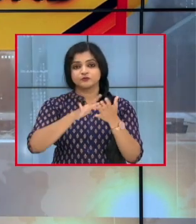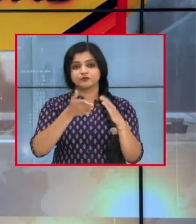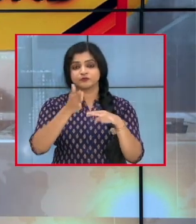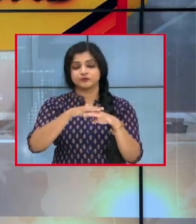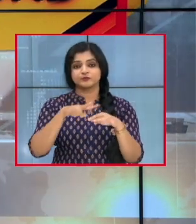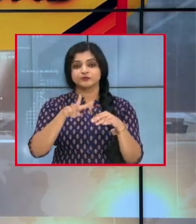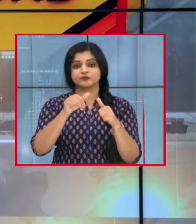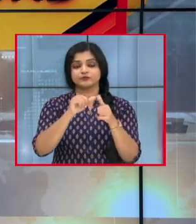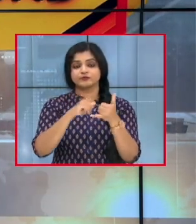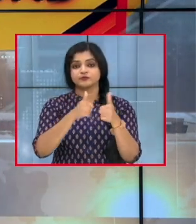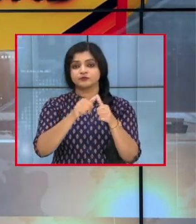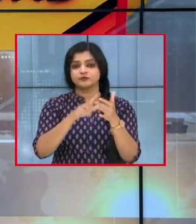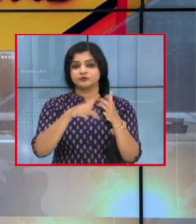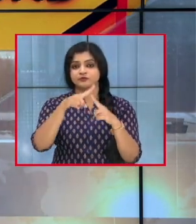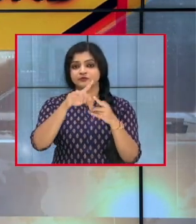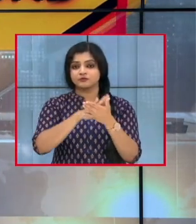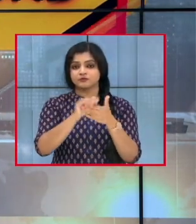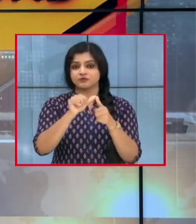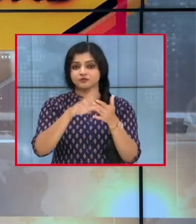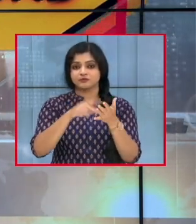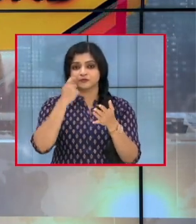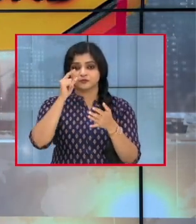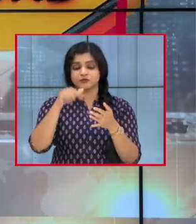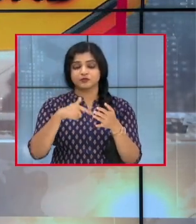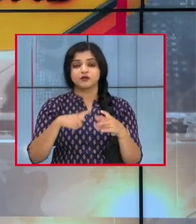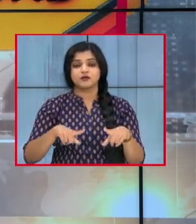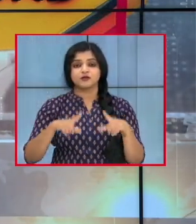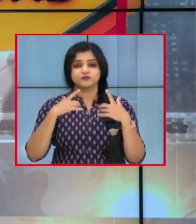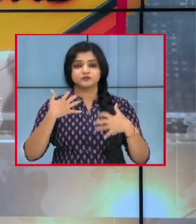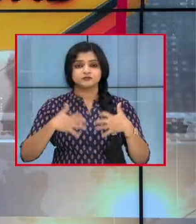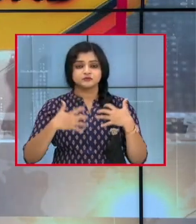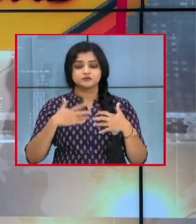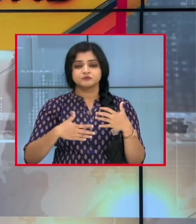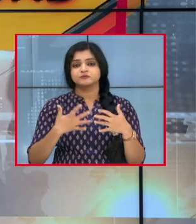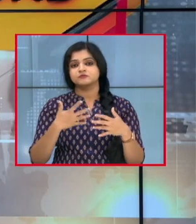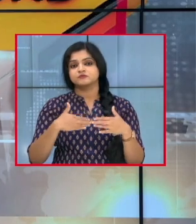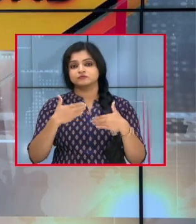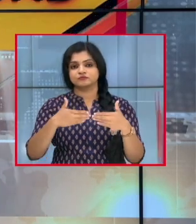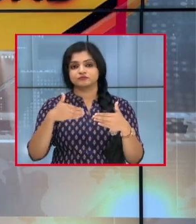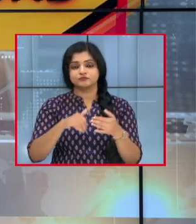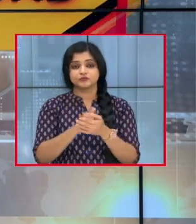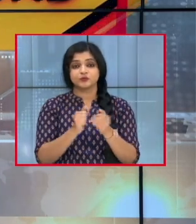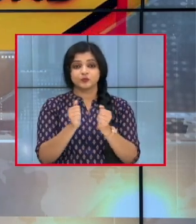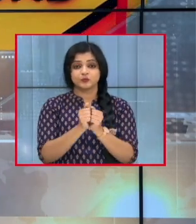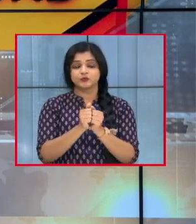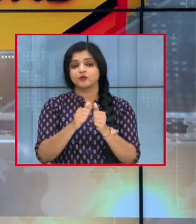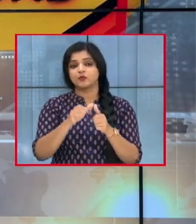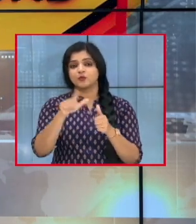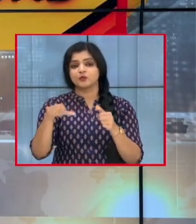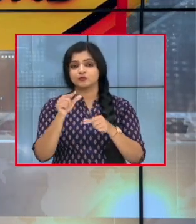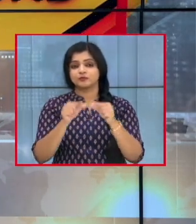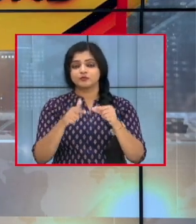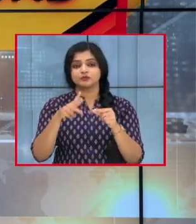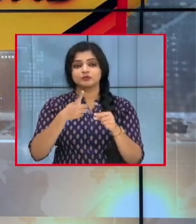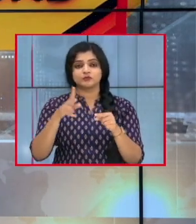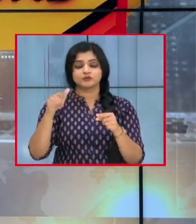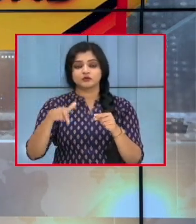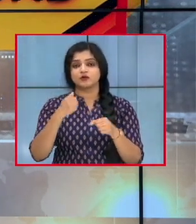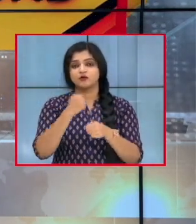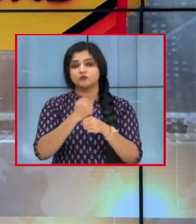സ്വദേശി വസന്തനാണ് ജീവിത പ്രാരാബ്ധങ്ങളുടെ കയത്തിൽ നിന്ന് രക്ഷപ്പെടാൻ കഴിയാതെ കിതയ്ക്കുന്നത്. ഒപ്പമുണ്ടായിരുന്നവരെല്ലാം സർക്കാർ